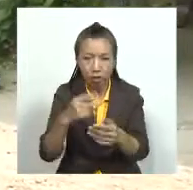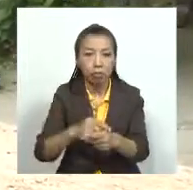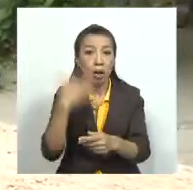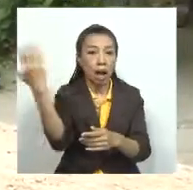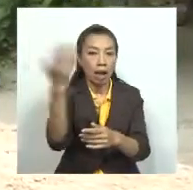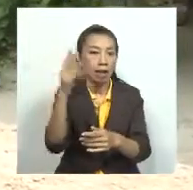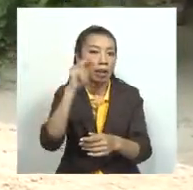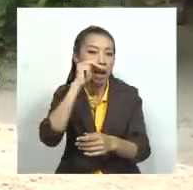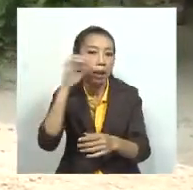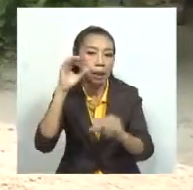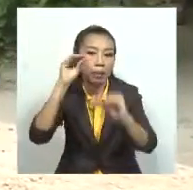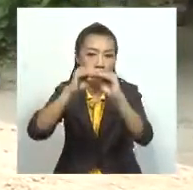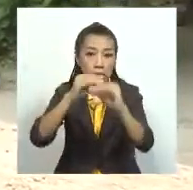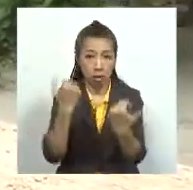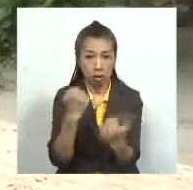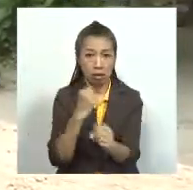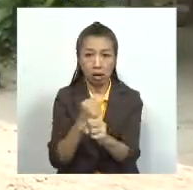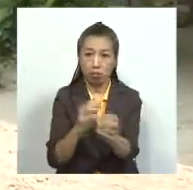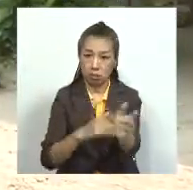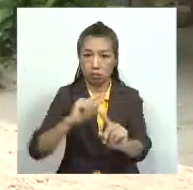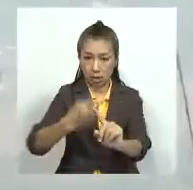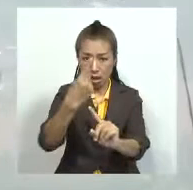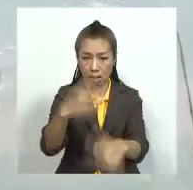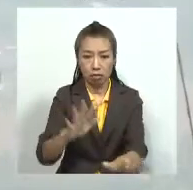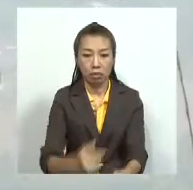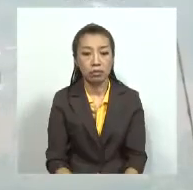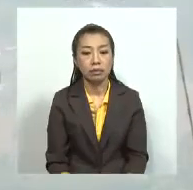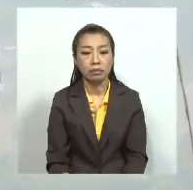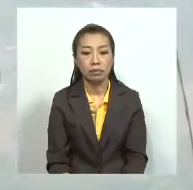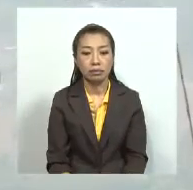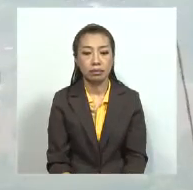ให้กับอากาศนะครับก็ทำกันมาเป็นเดือนแล้วนะครับเป็นเดือนแล้ว